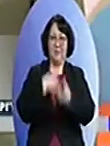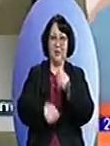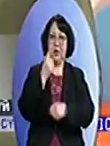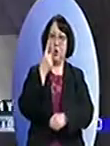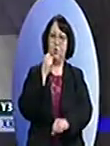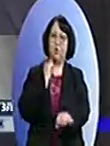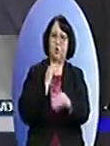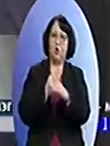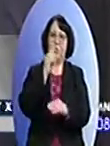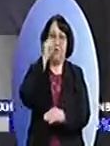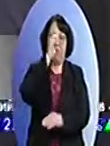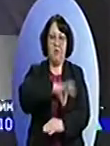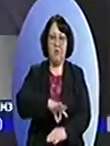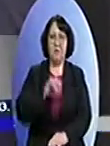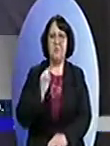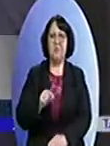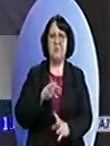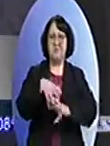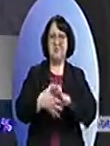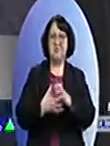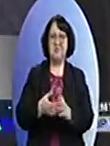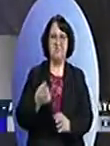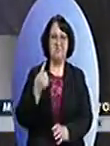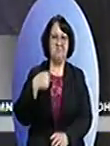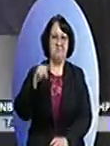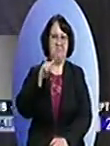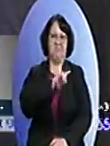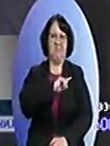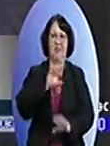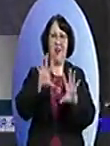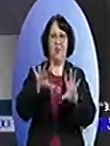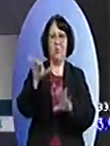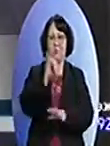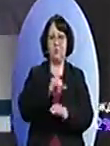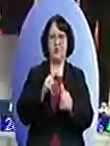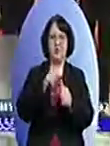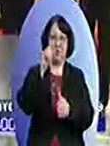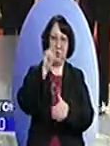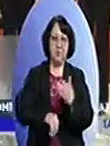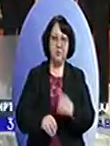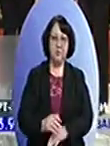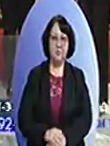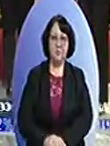нэг хүнд ногдох орлогоор өнөөдөр дэлхийд тэргүүлэгч 10 орны нэг болоод байна.